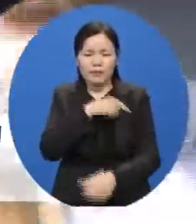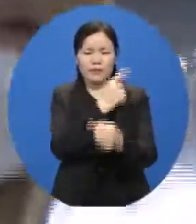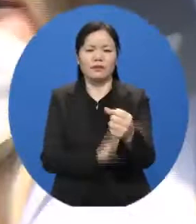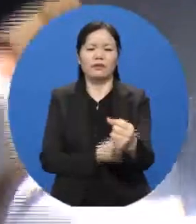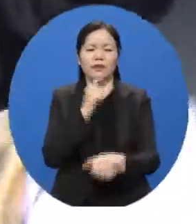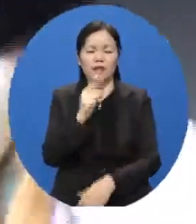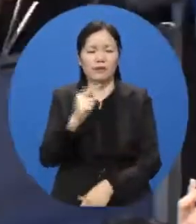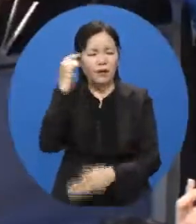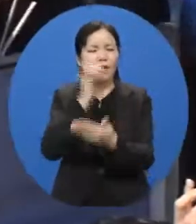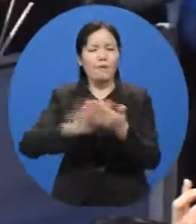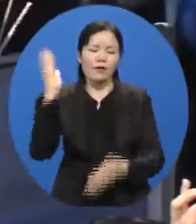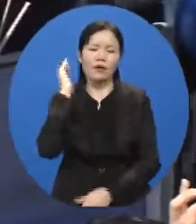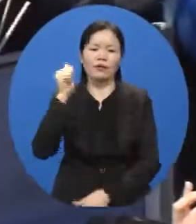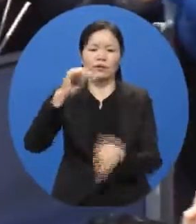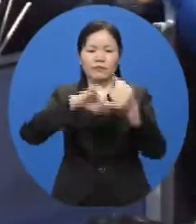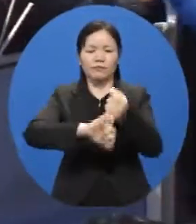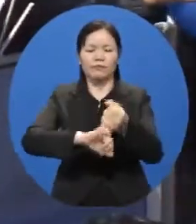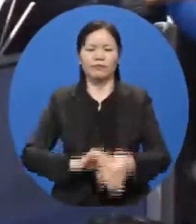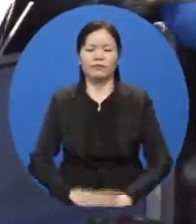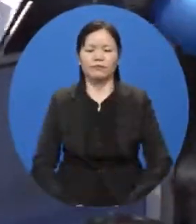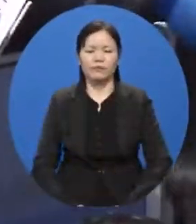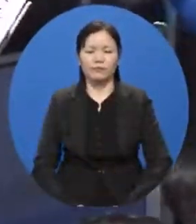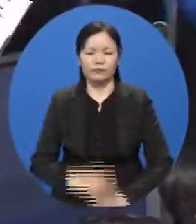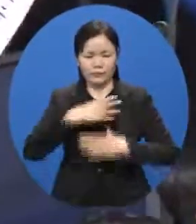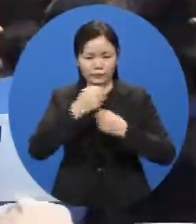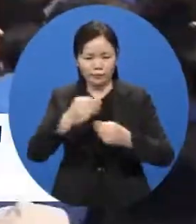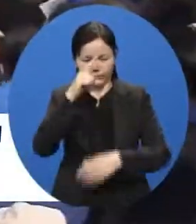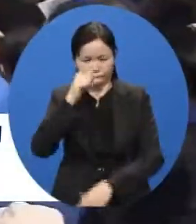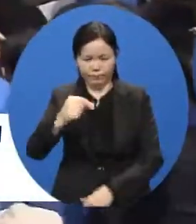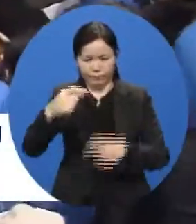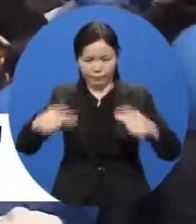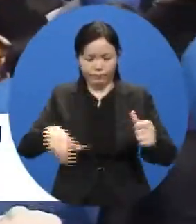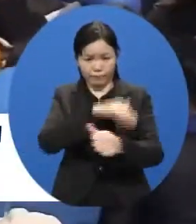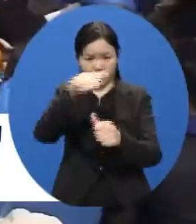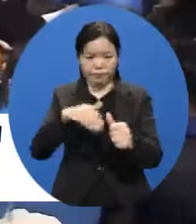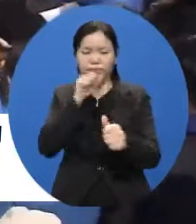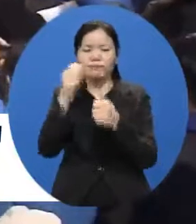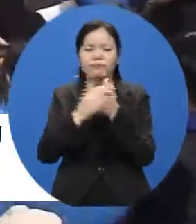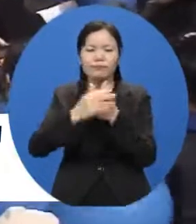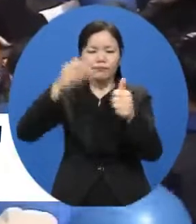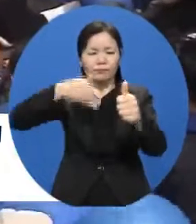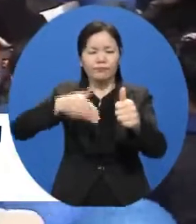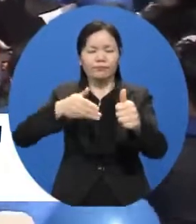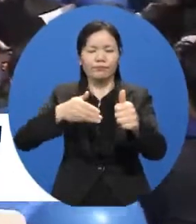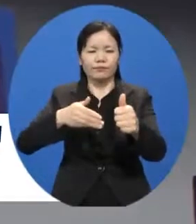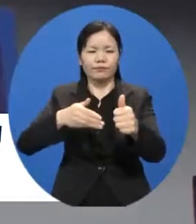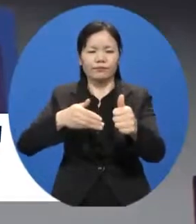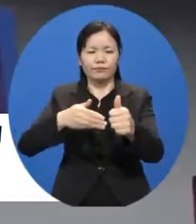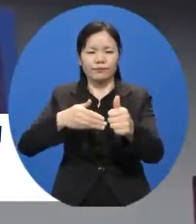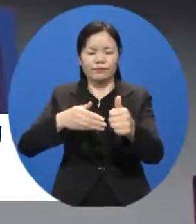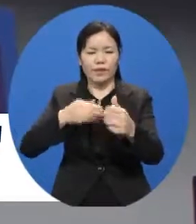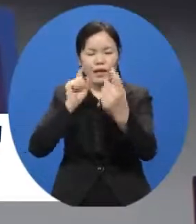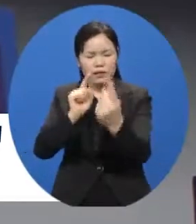능력이라며 평화 대통령을 약속했습니다. 안보에 민감한 지역 민심의 지지를 호소한 건데 상대를